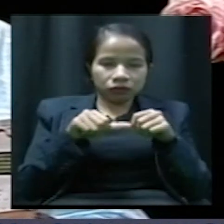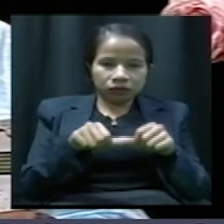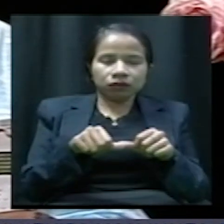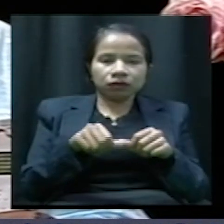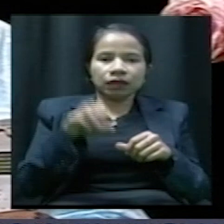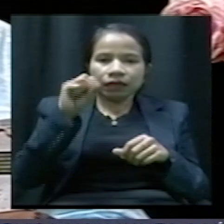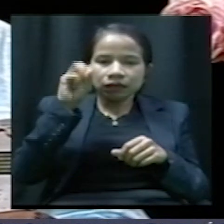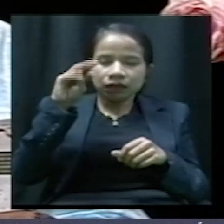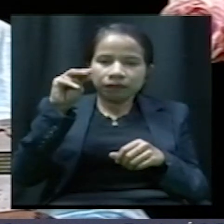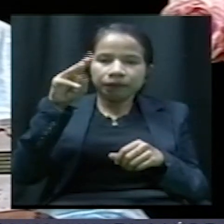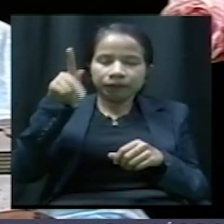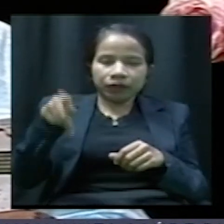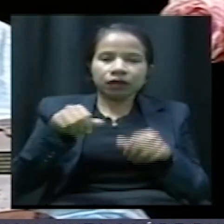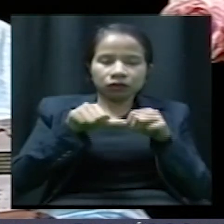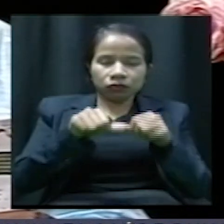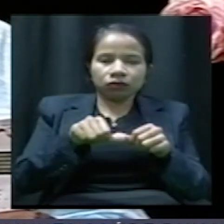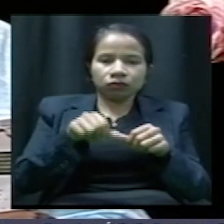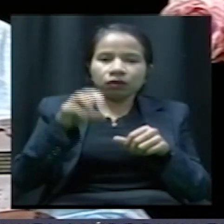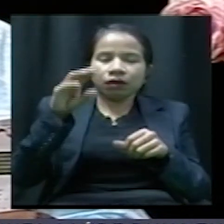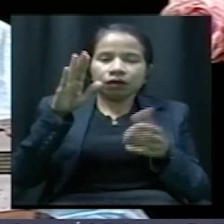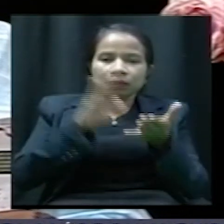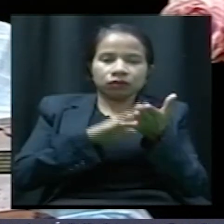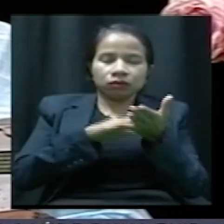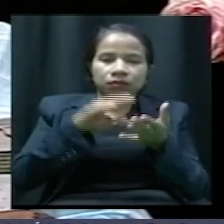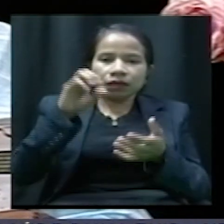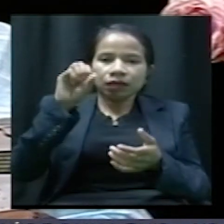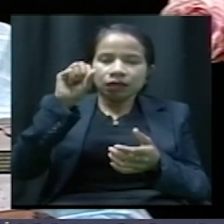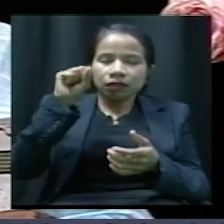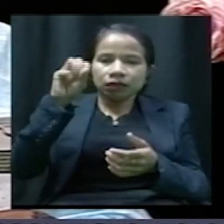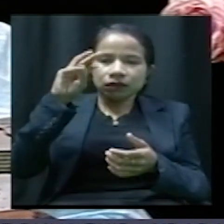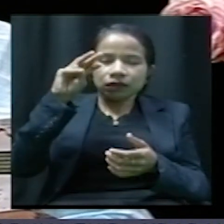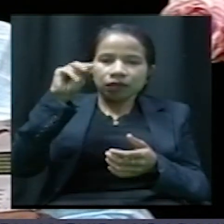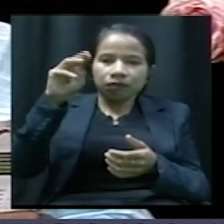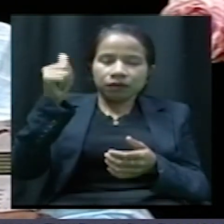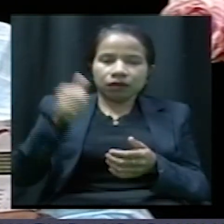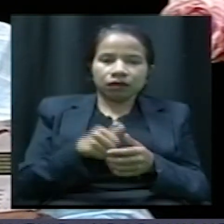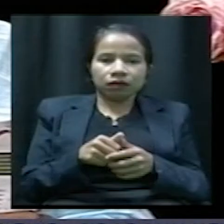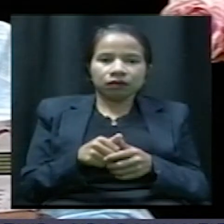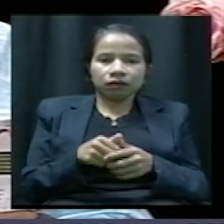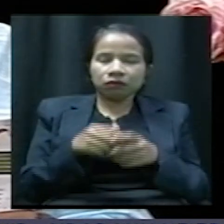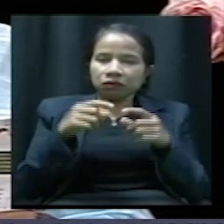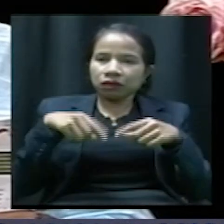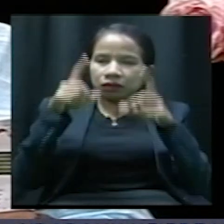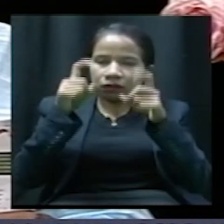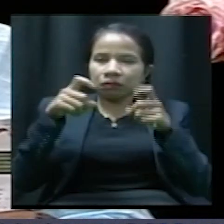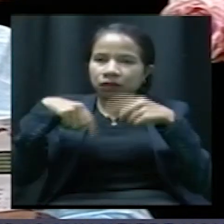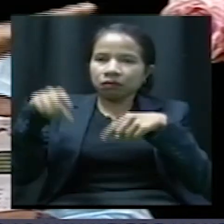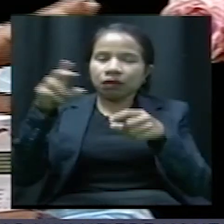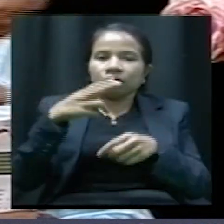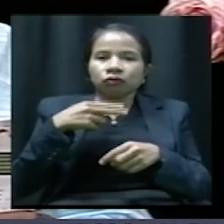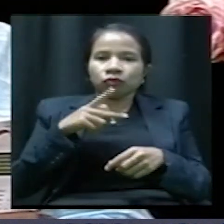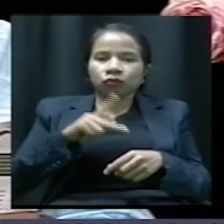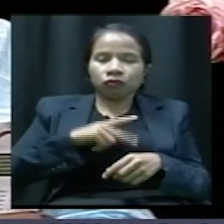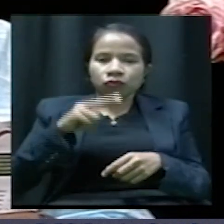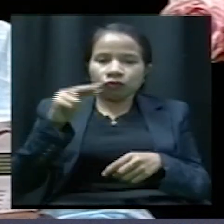continua ba SMA tama sira bara kakar sekolah experience yang sang colega sira ne mak uluk tu program equivalência sira tem que ba kupang ada tel tem